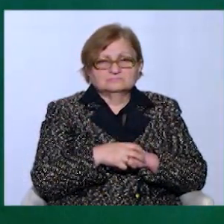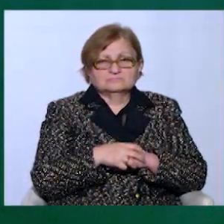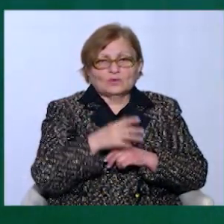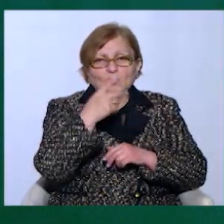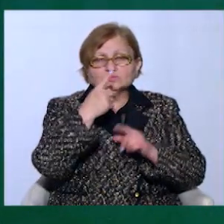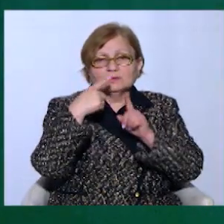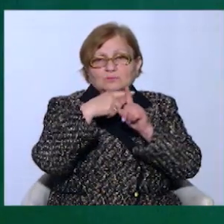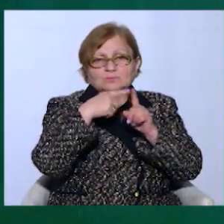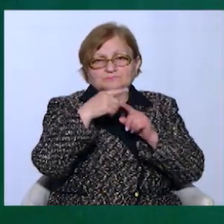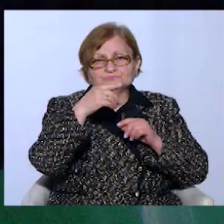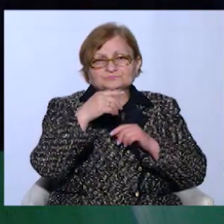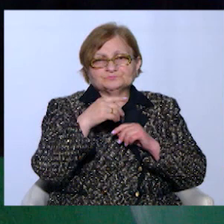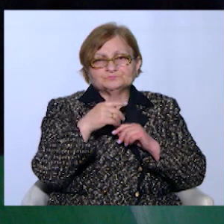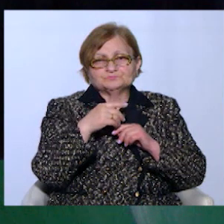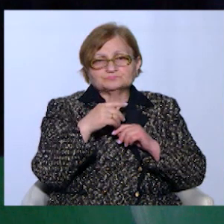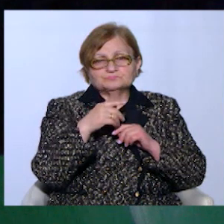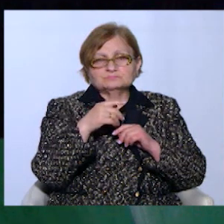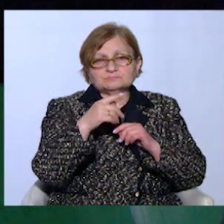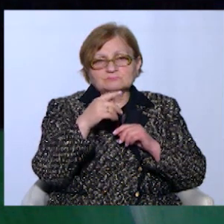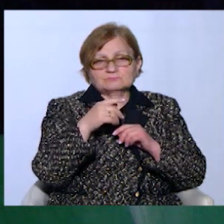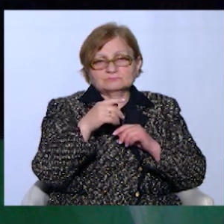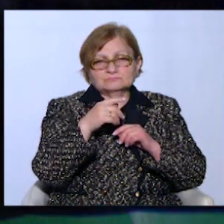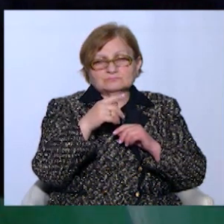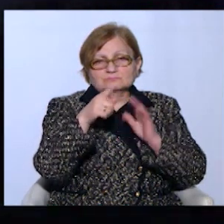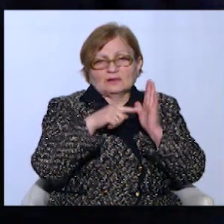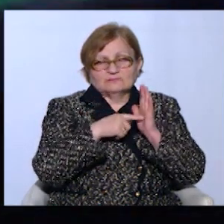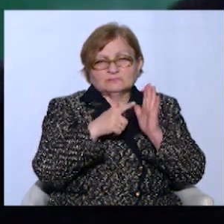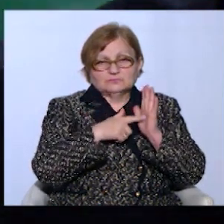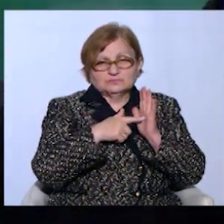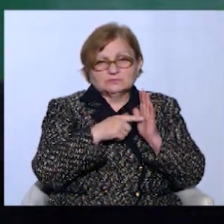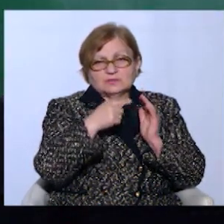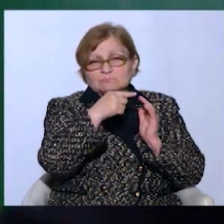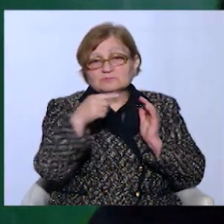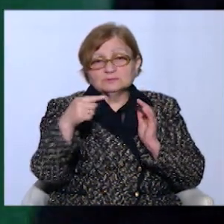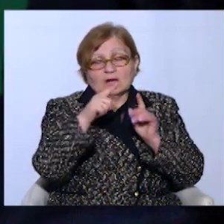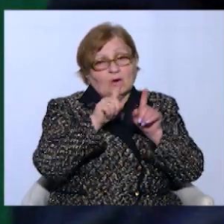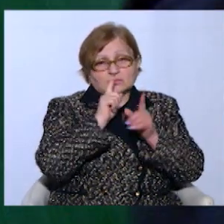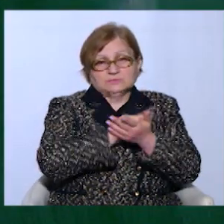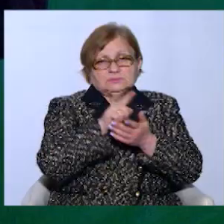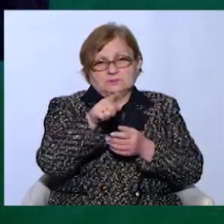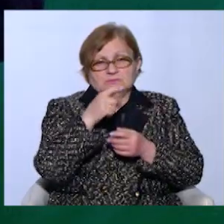თუ 7 უნდა გავამრავლო 12-ზე, 12 7-ზე, ხო? 4